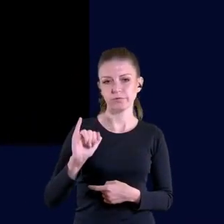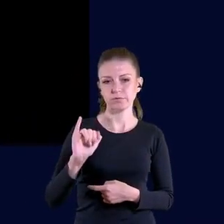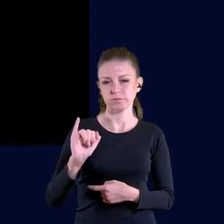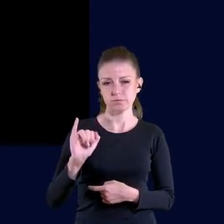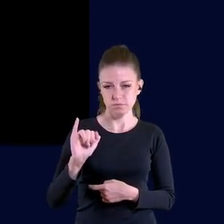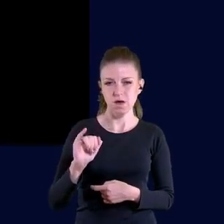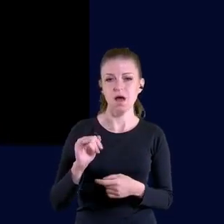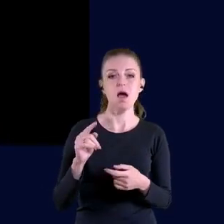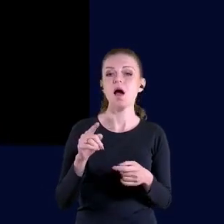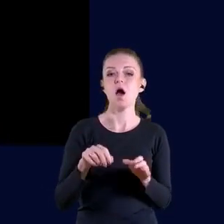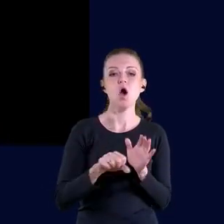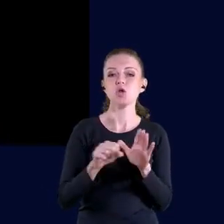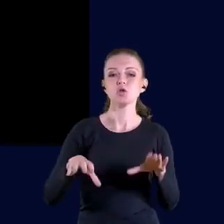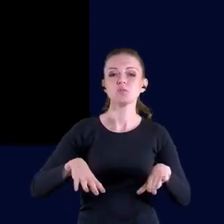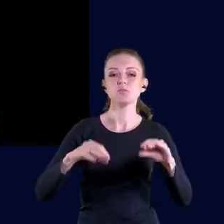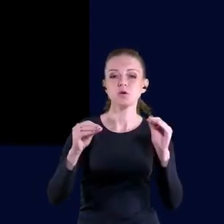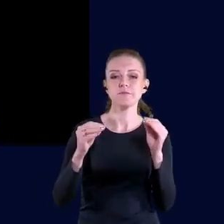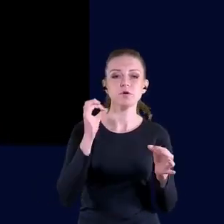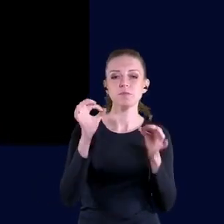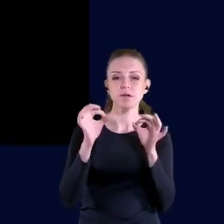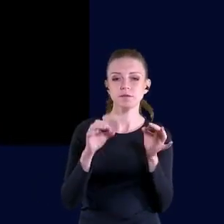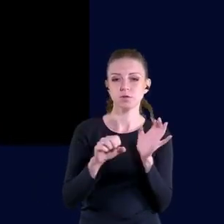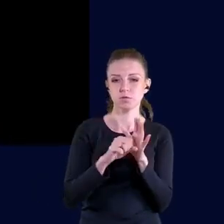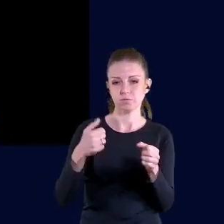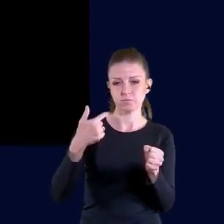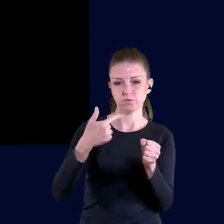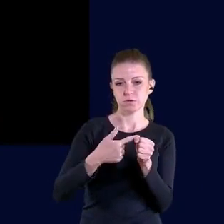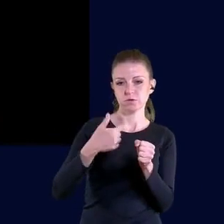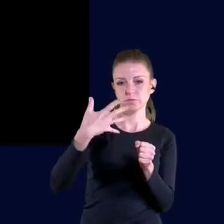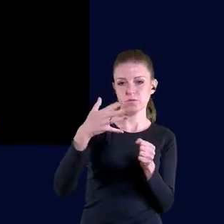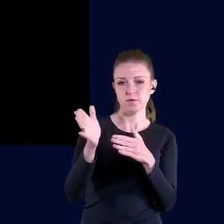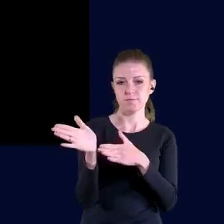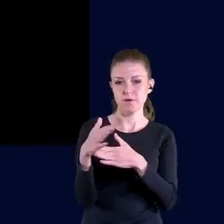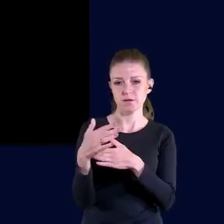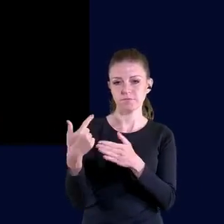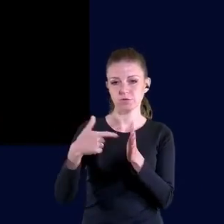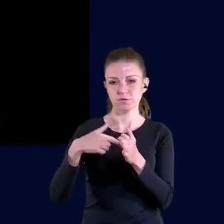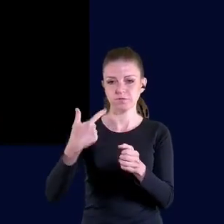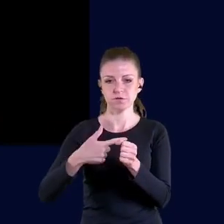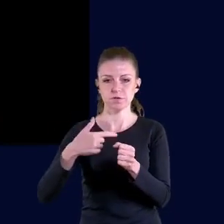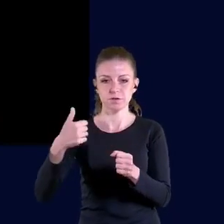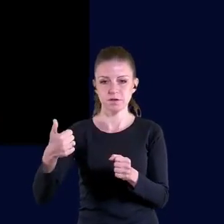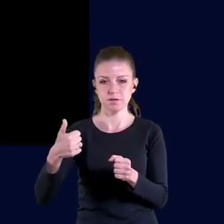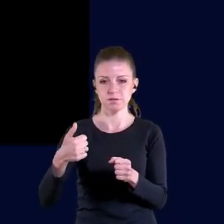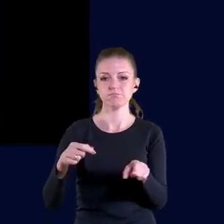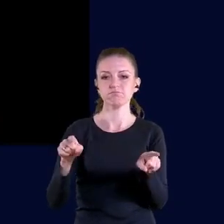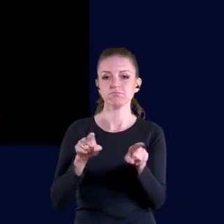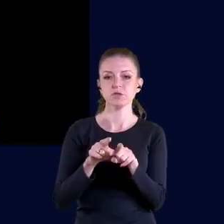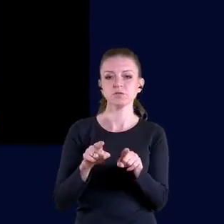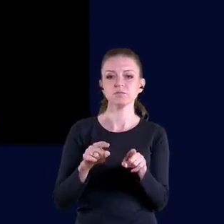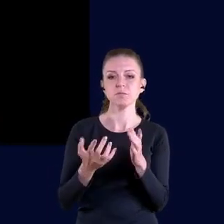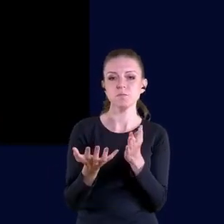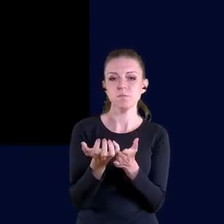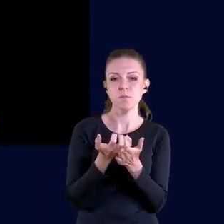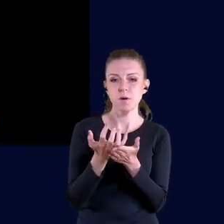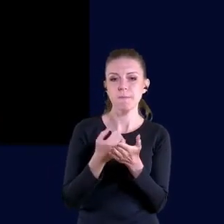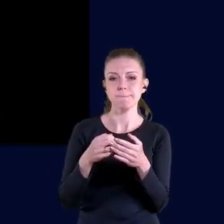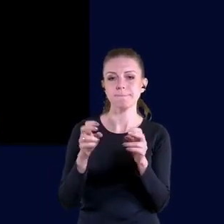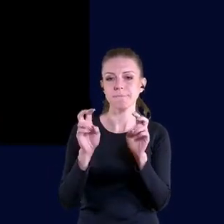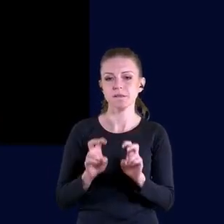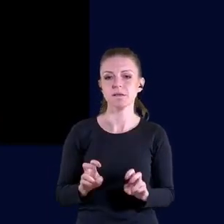marca 221 i również w tym czasie pobrałam dane z was korpus żeby wykazać że